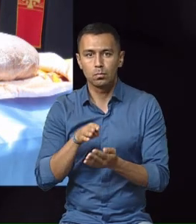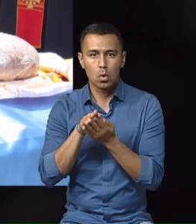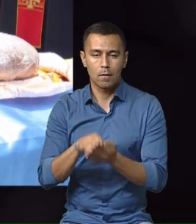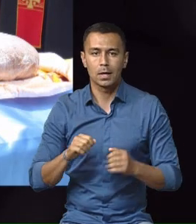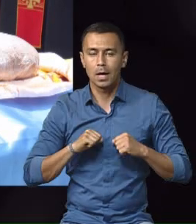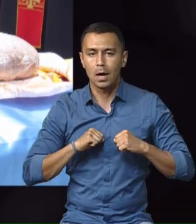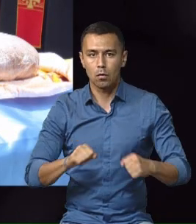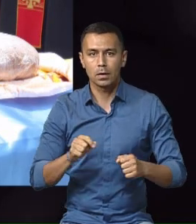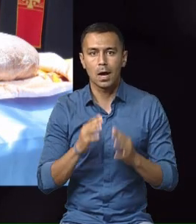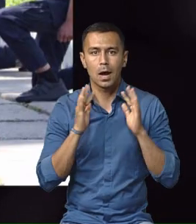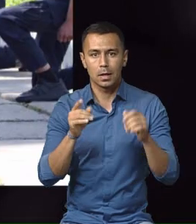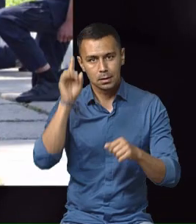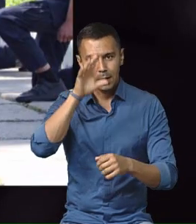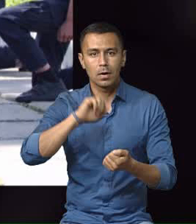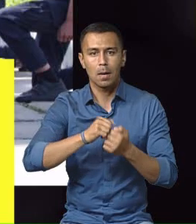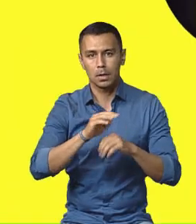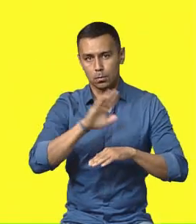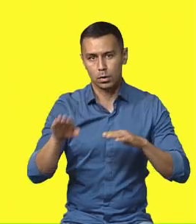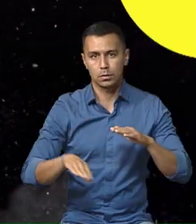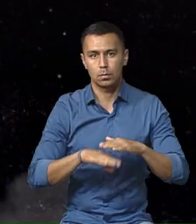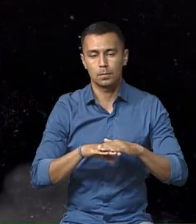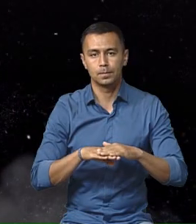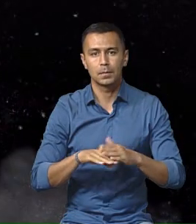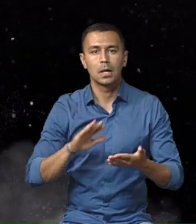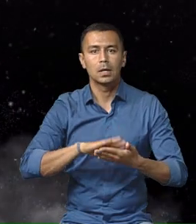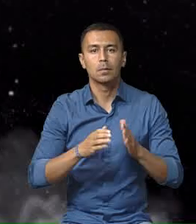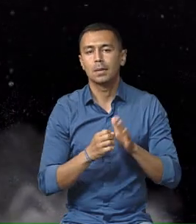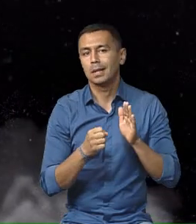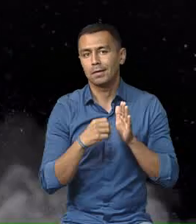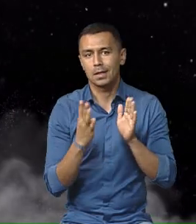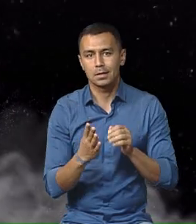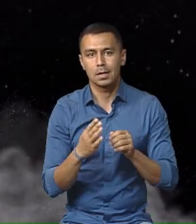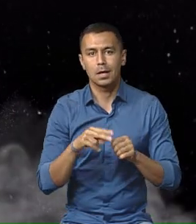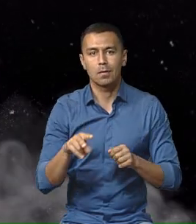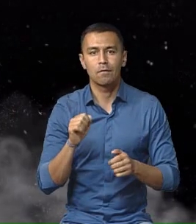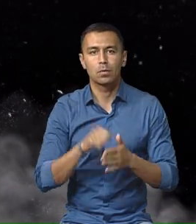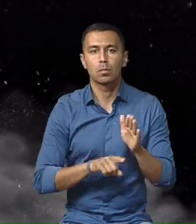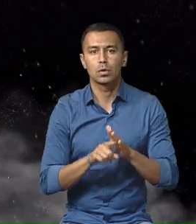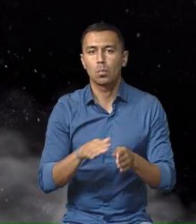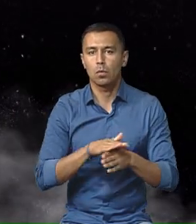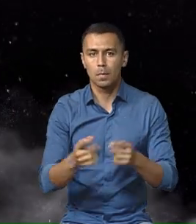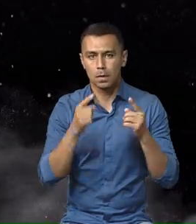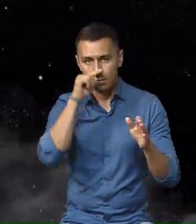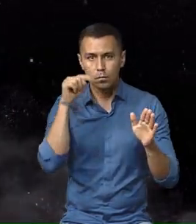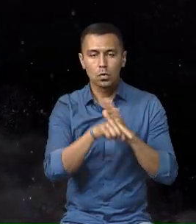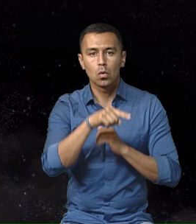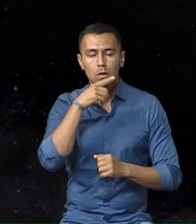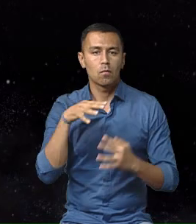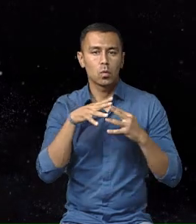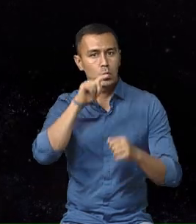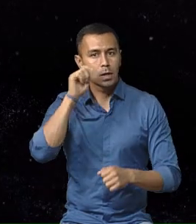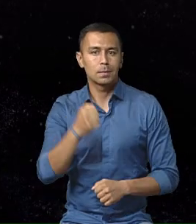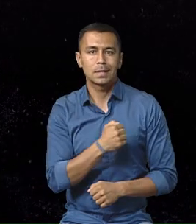на Алеї Слави у Кам'янці-Подільському. Станом на 19 липня від початку повномасштабного вторгнення Росії у бою з